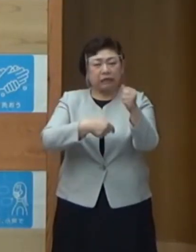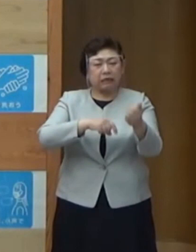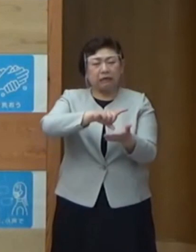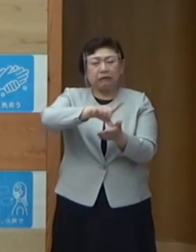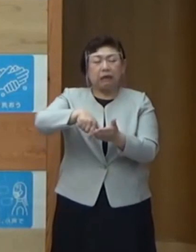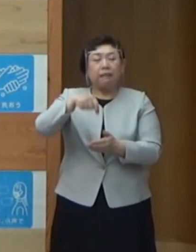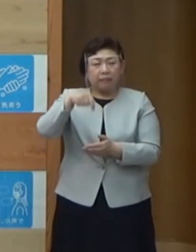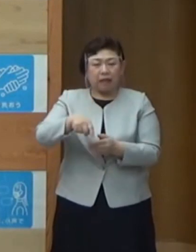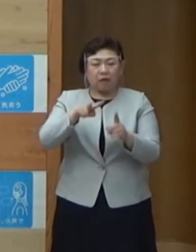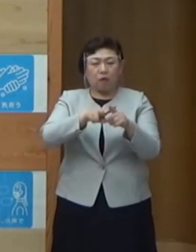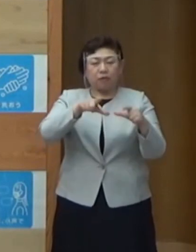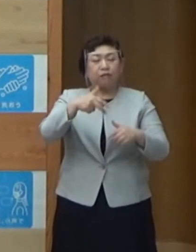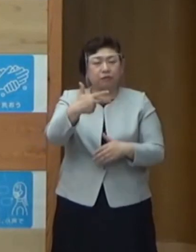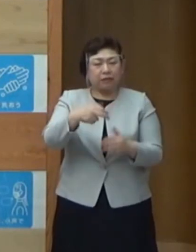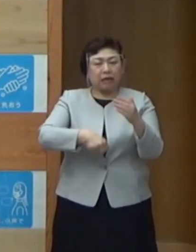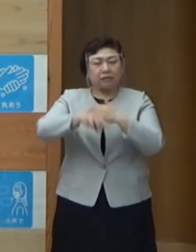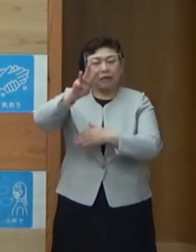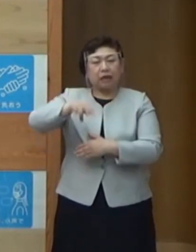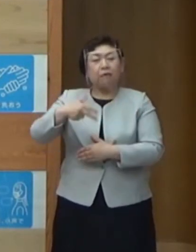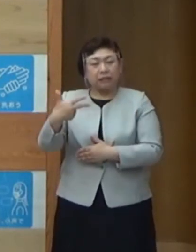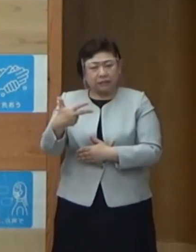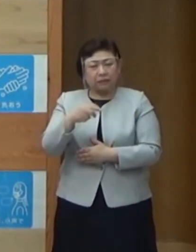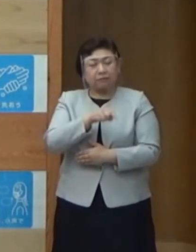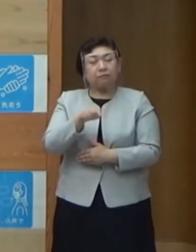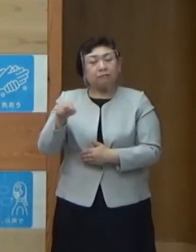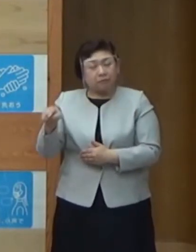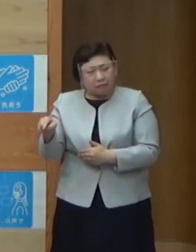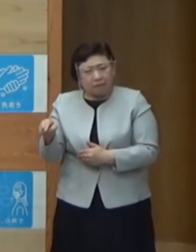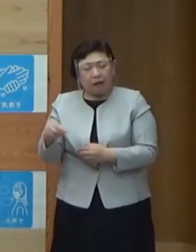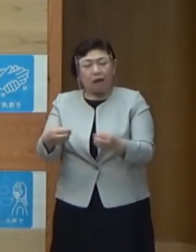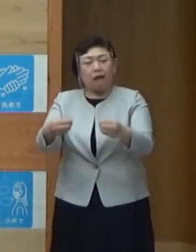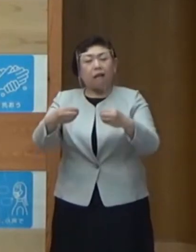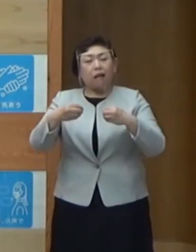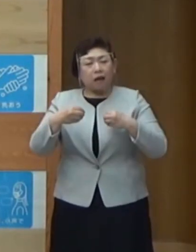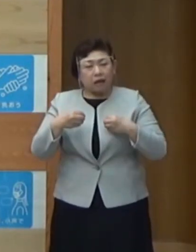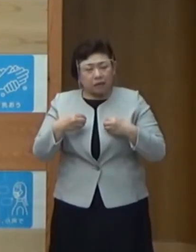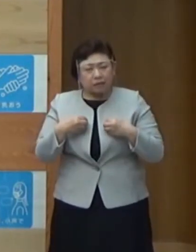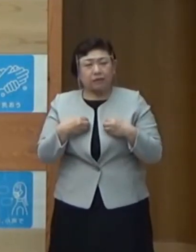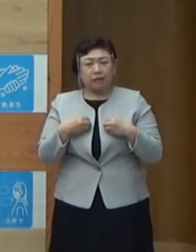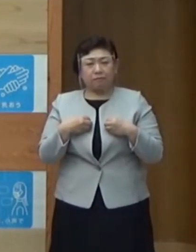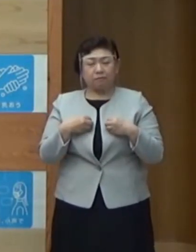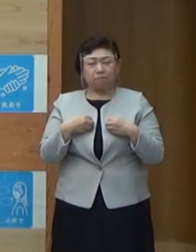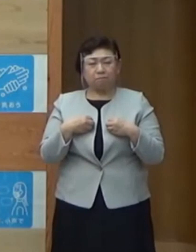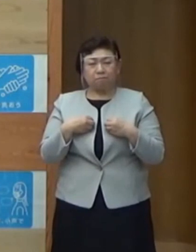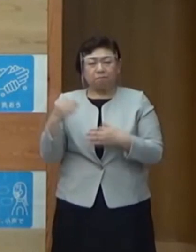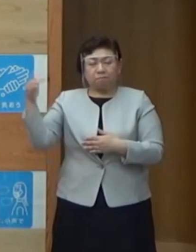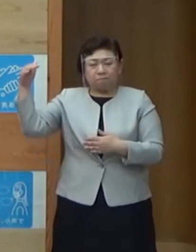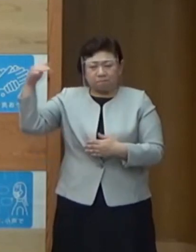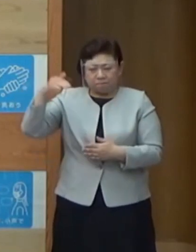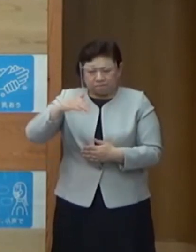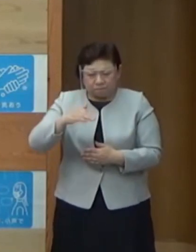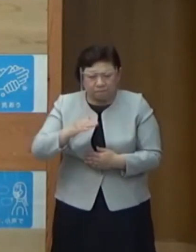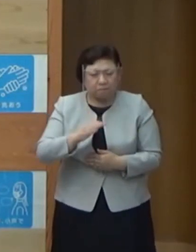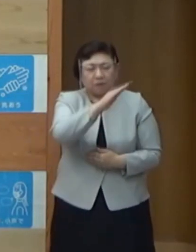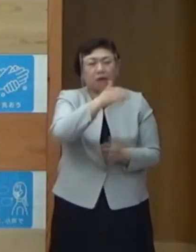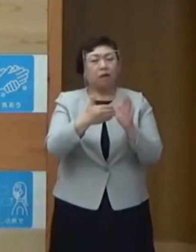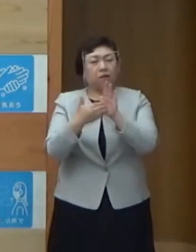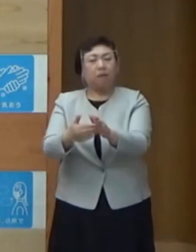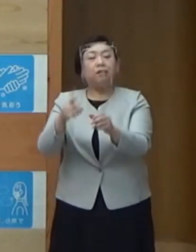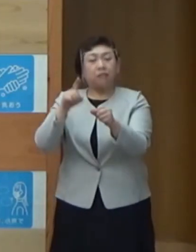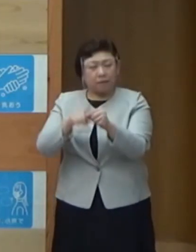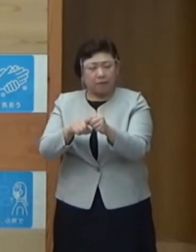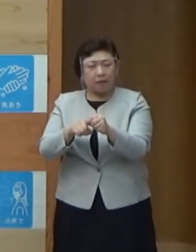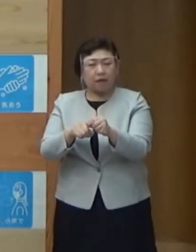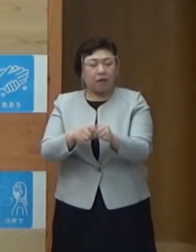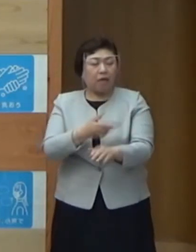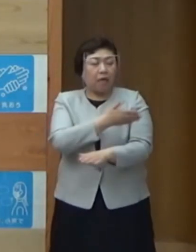内、小樽市、旭川市については感染の大きなリバウンドを回避するためにも経過